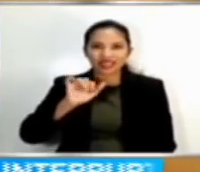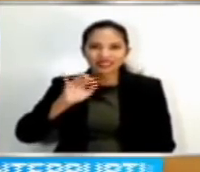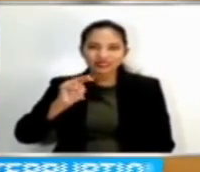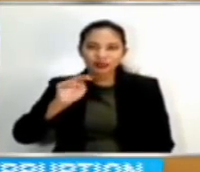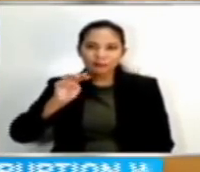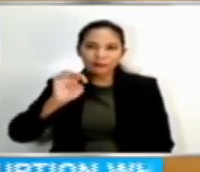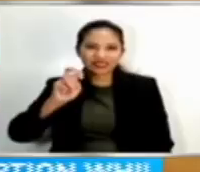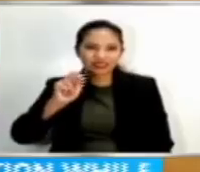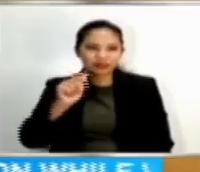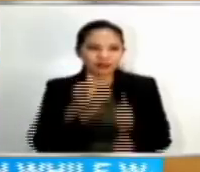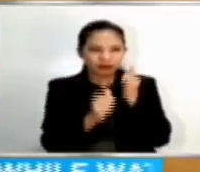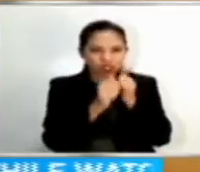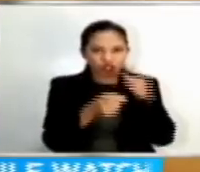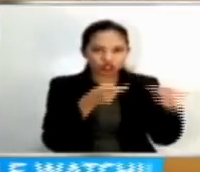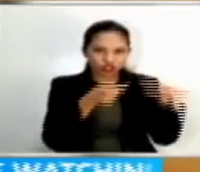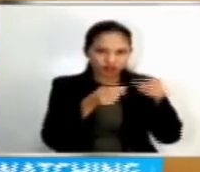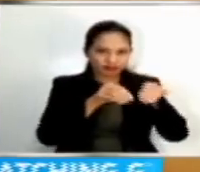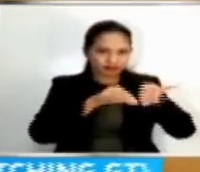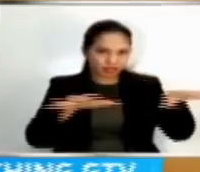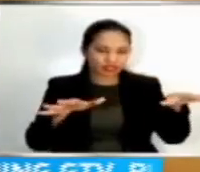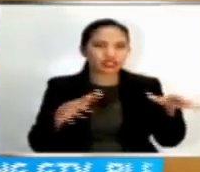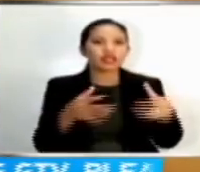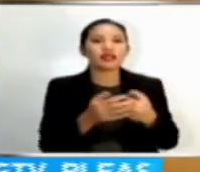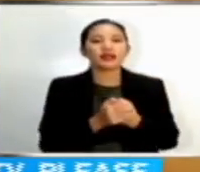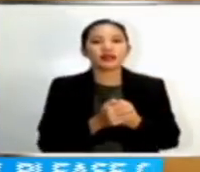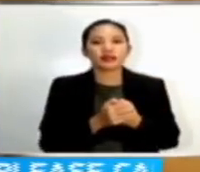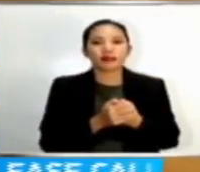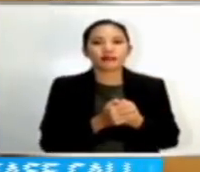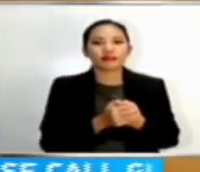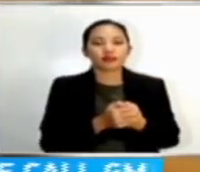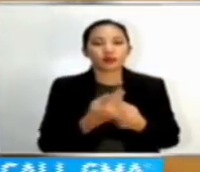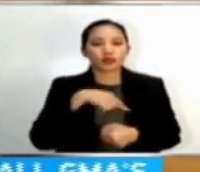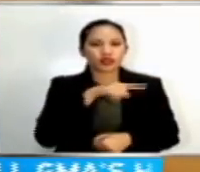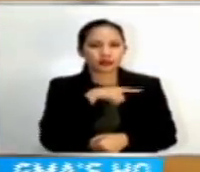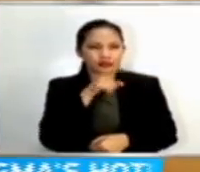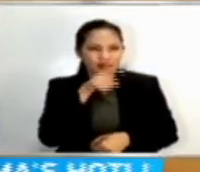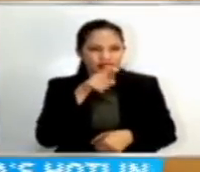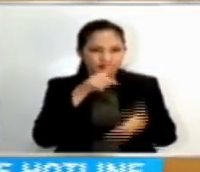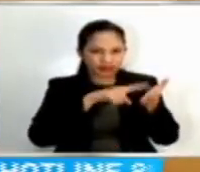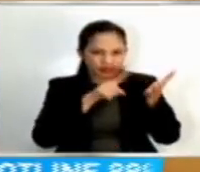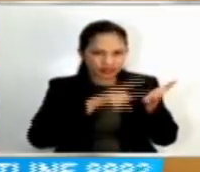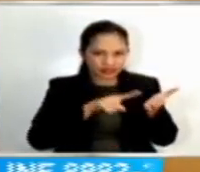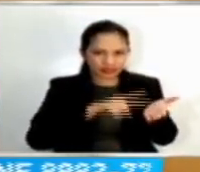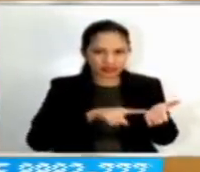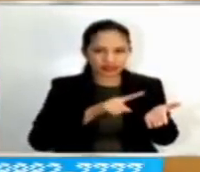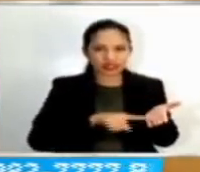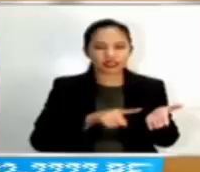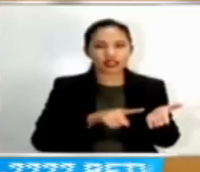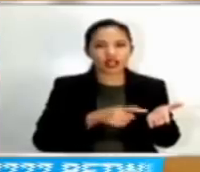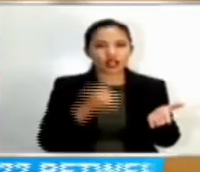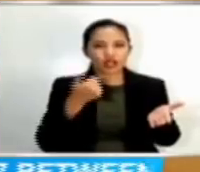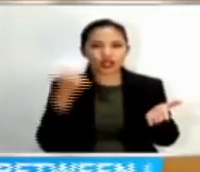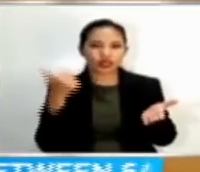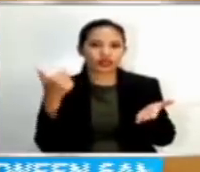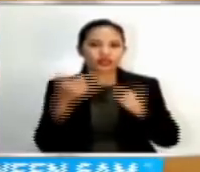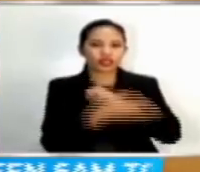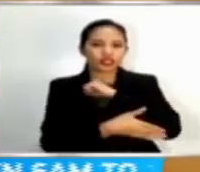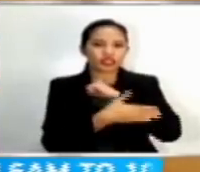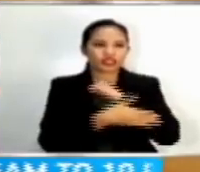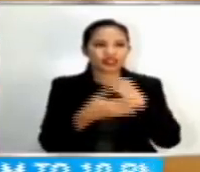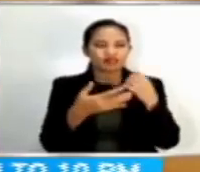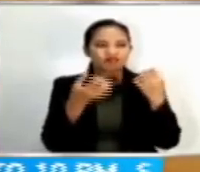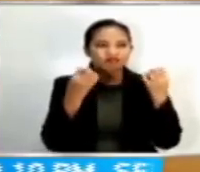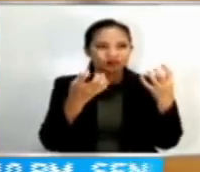yan dapat tinitignan na rin ho natin yung mga high risk na mga lugar po sa bansa? Like yung mga probinsya po ngayon, mukhang tumataas